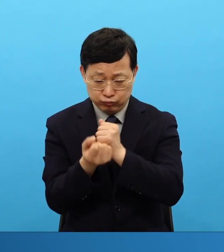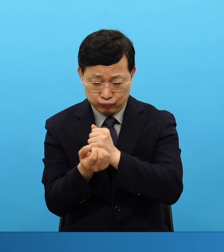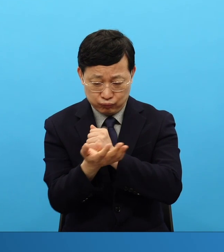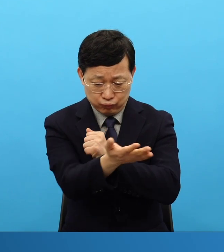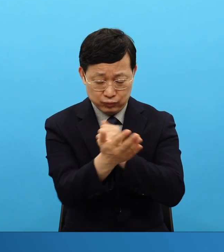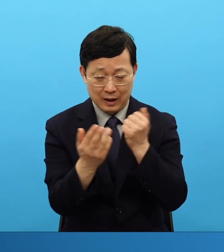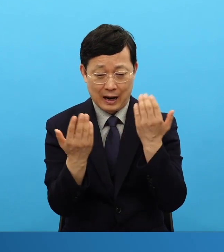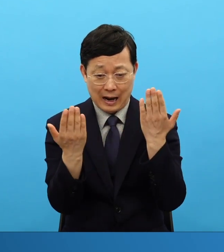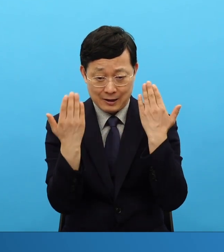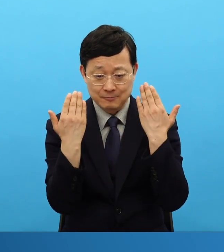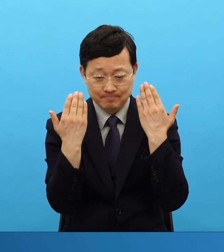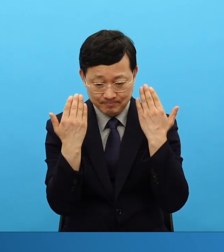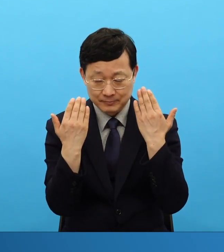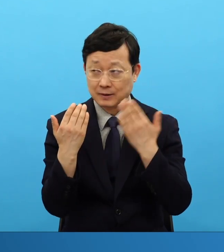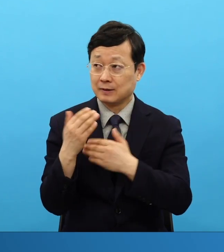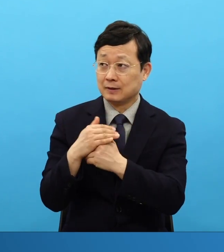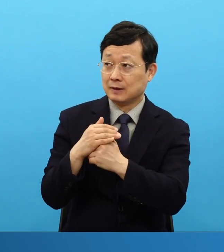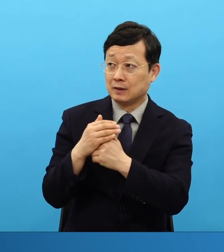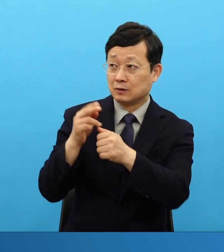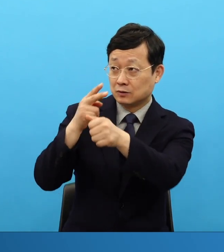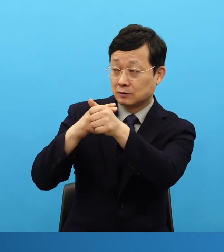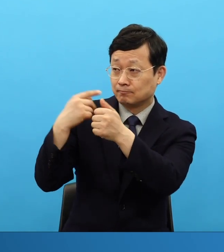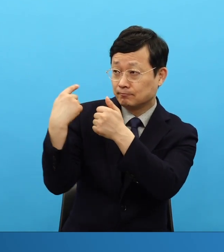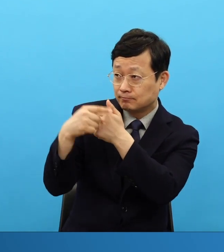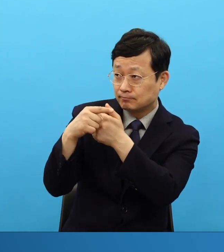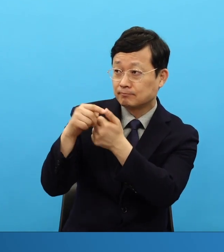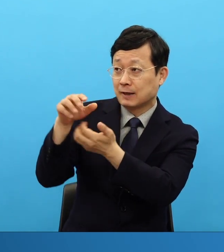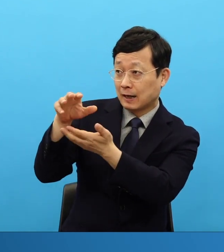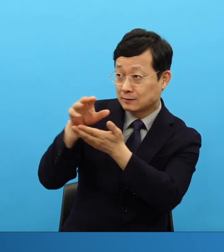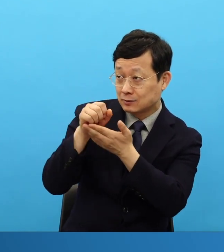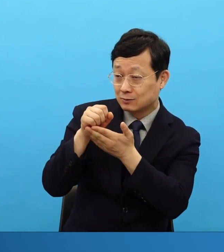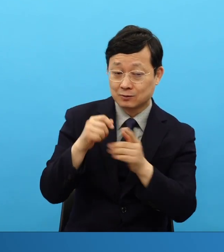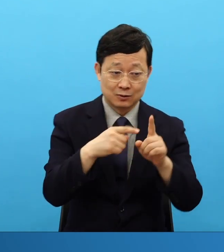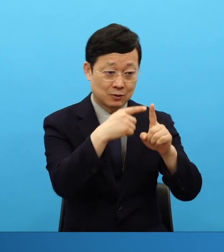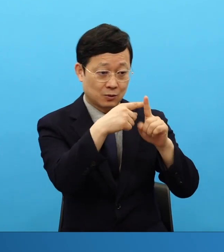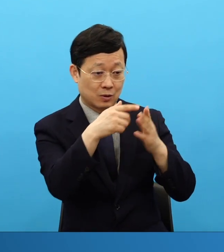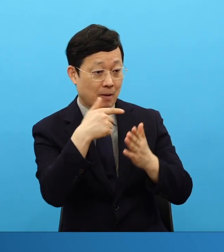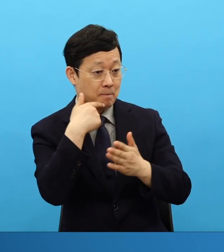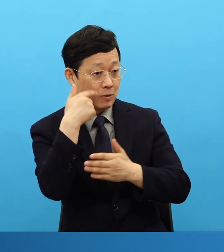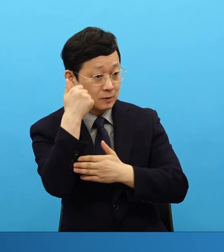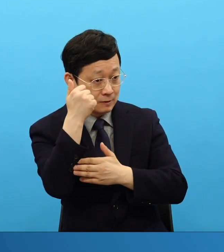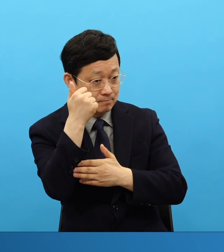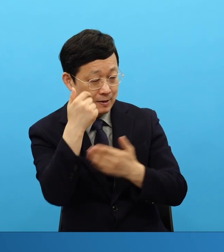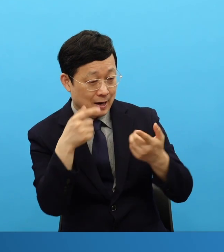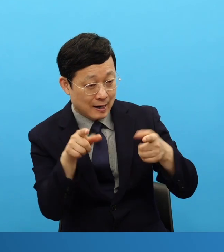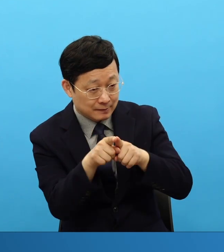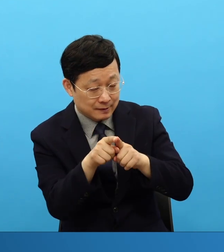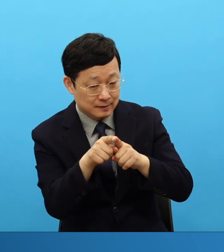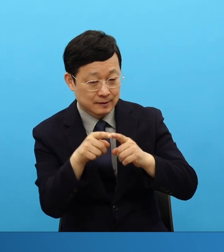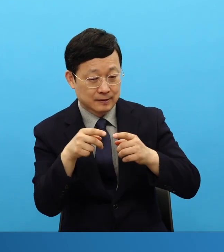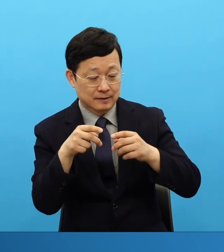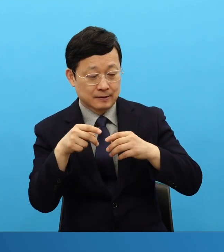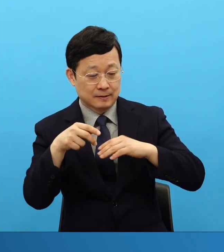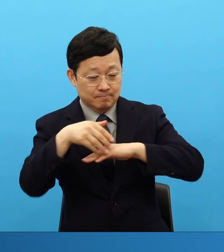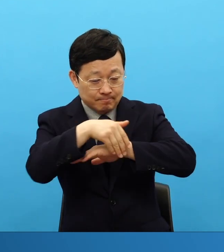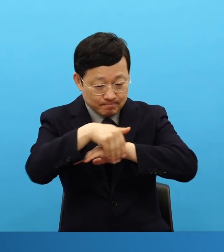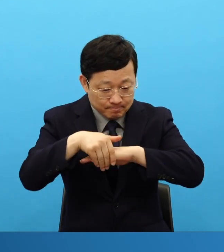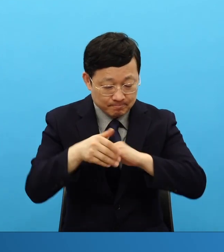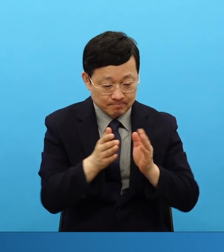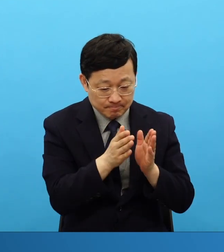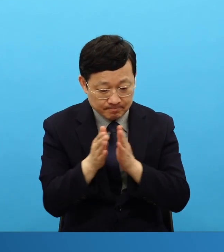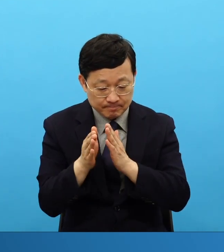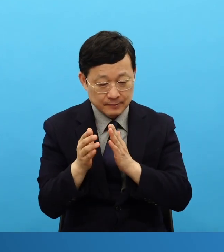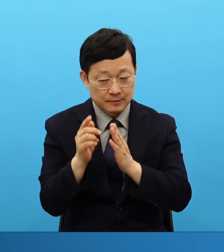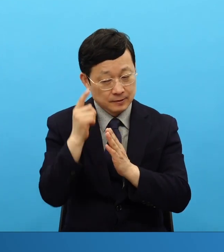또 RTS에서 배우는 말씀과 섬기는 교회의 강단 말씀을 편집하고 설계하며 디자인합니다.